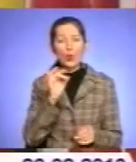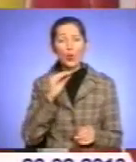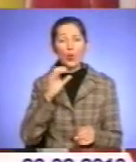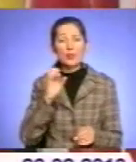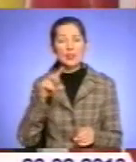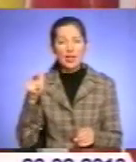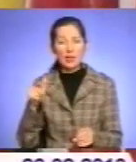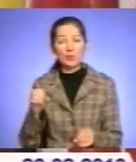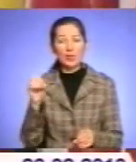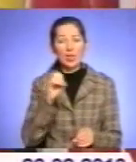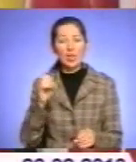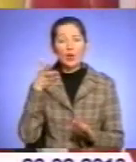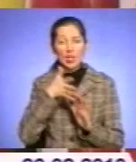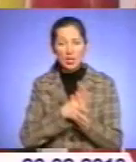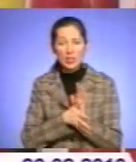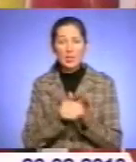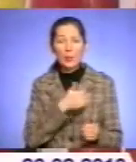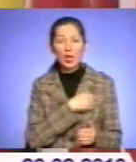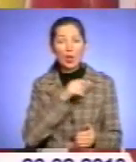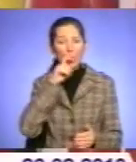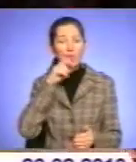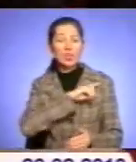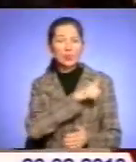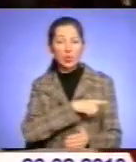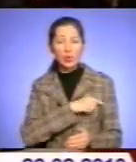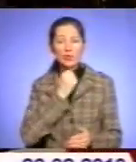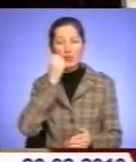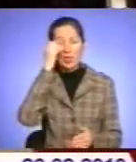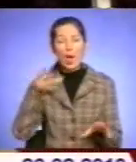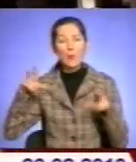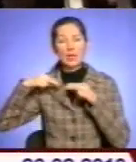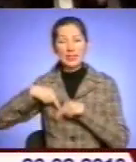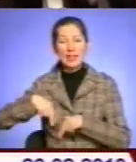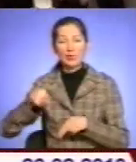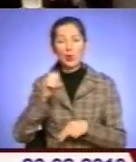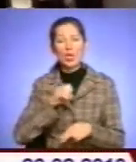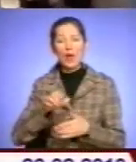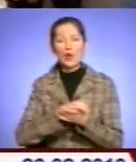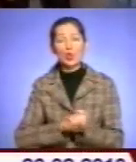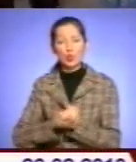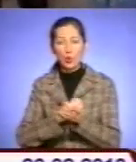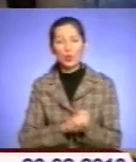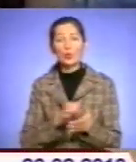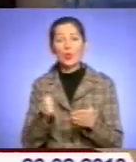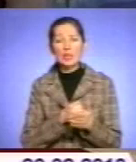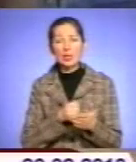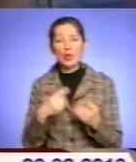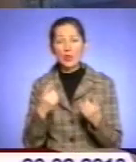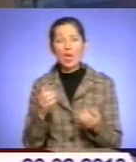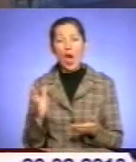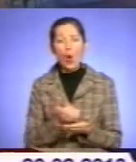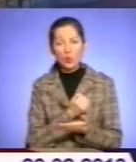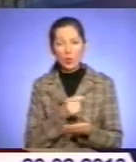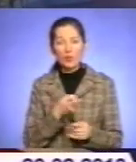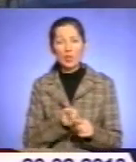Євроінтеграційні прагнення України зміцнюються, а завдяки партнерству з Європейським Союзом досягнуто значних успіхів. На цьому шляху,